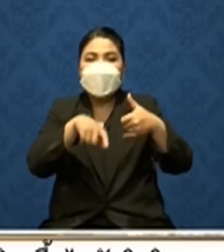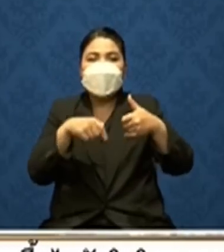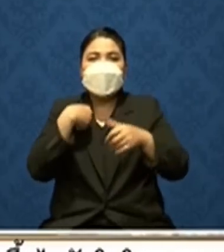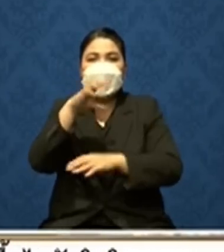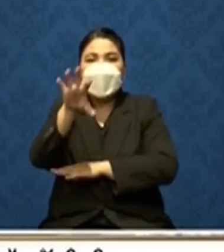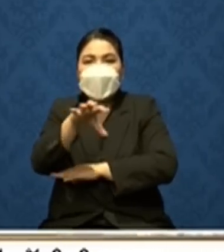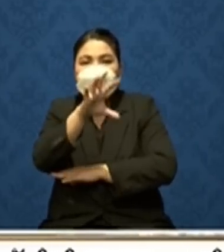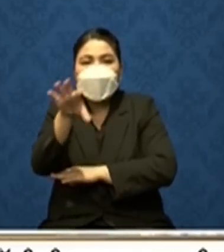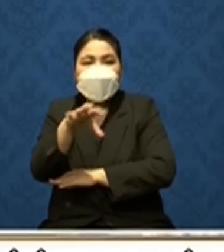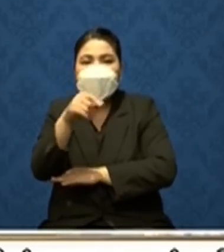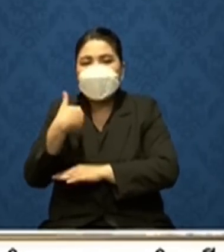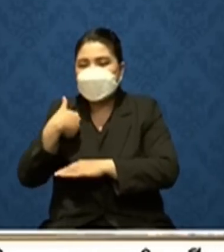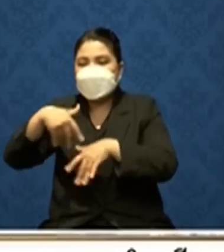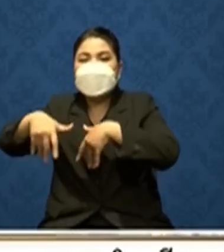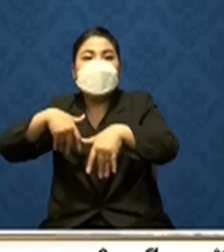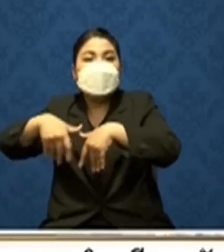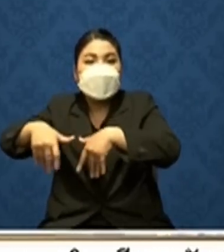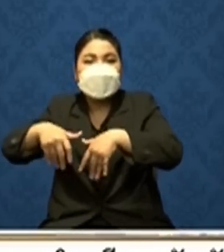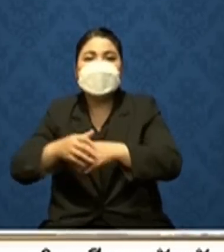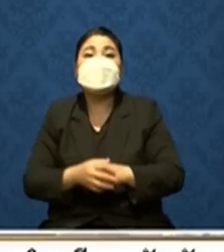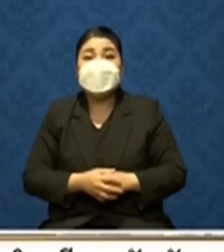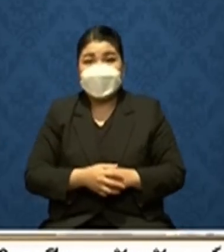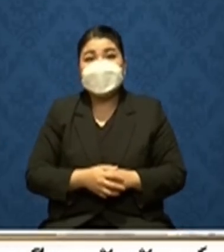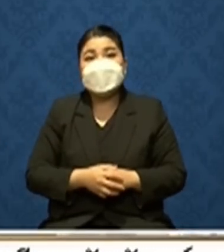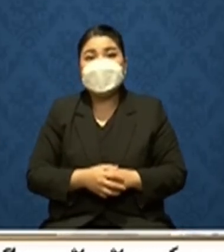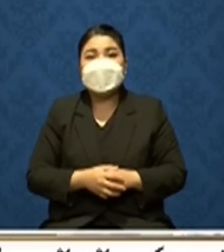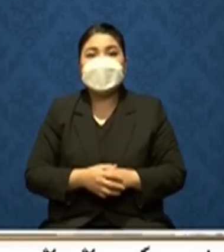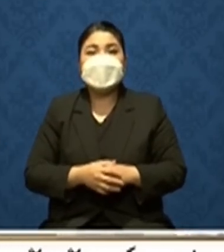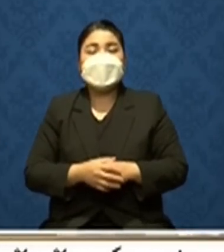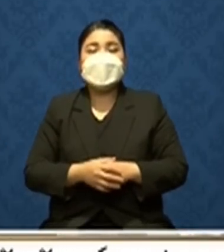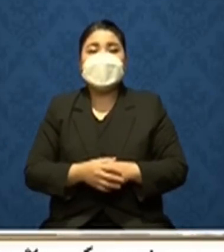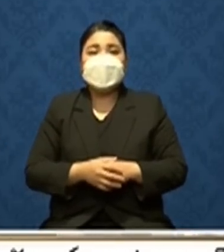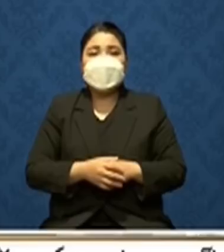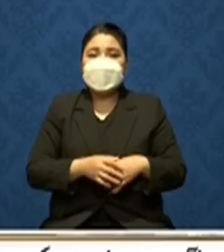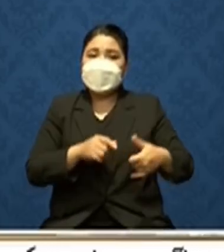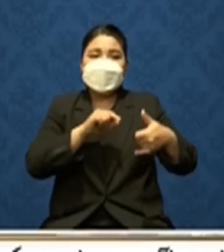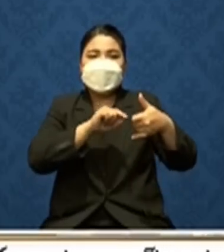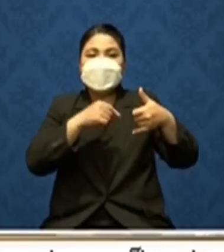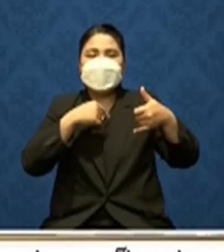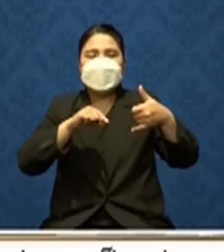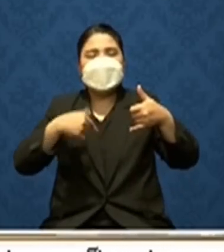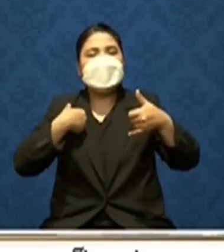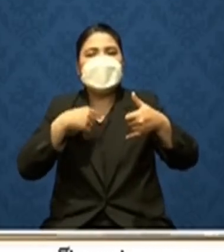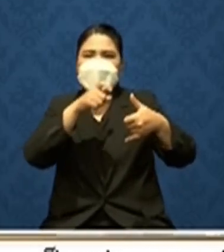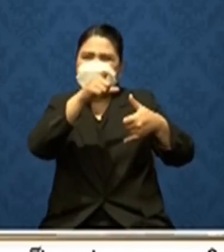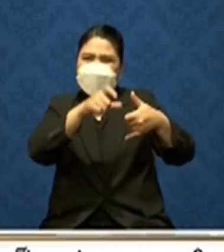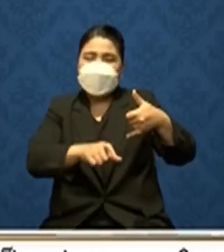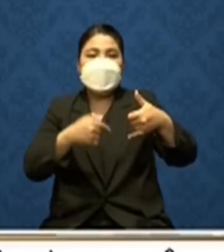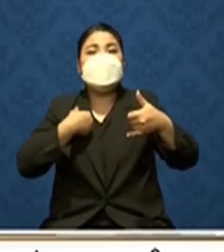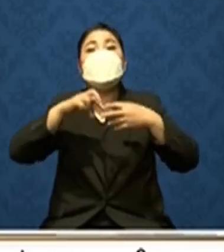หลอกลวงประชาชนนะครับถ้าเป็นผู้นำที่มีบุคลิกภาพที่มีปัญหา